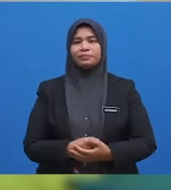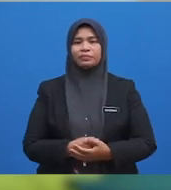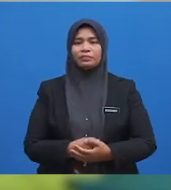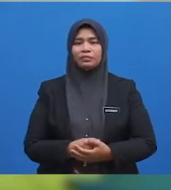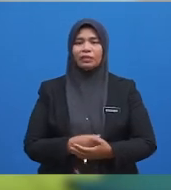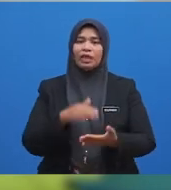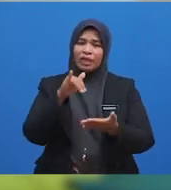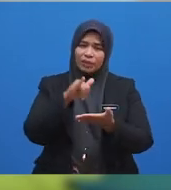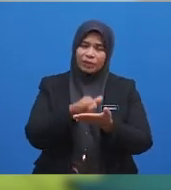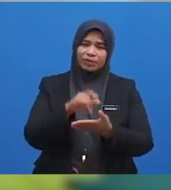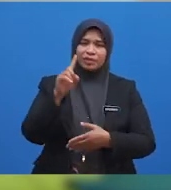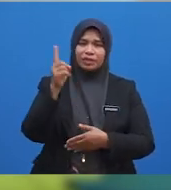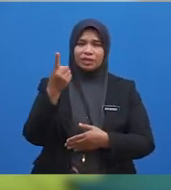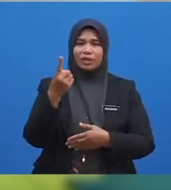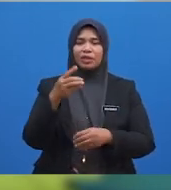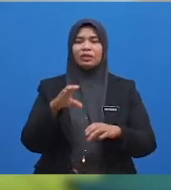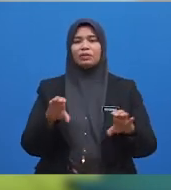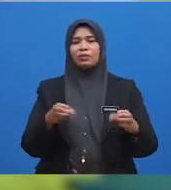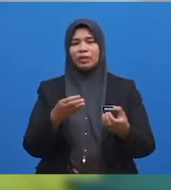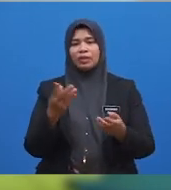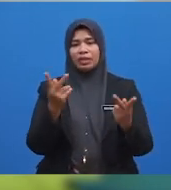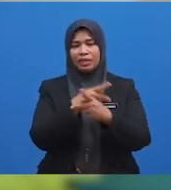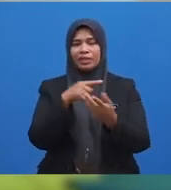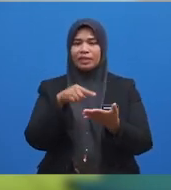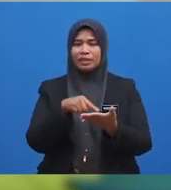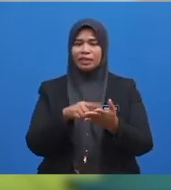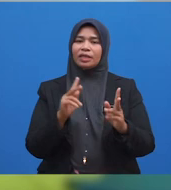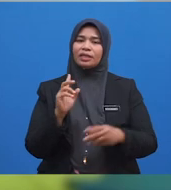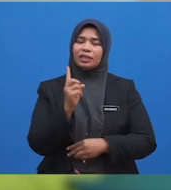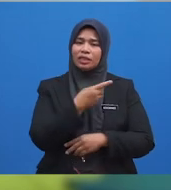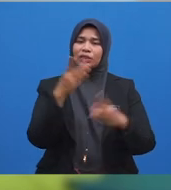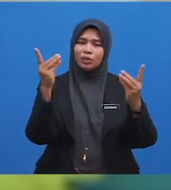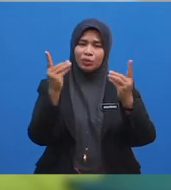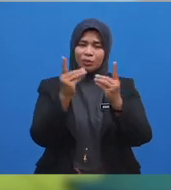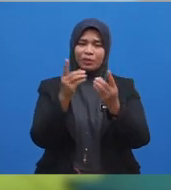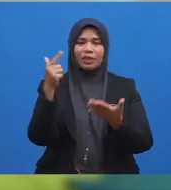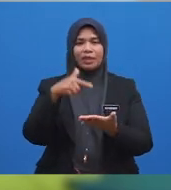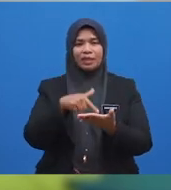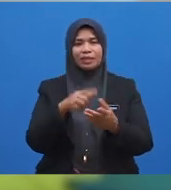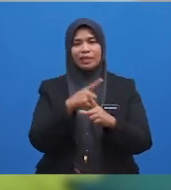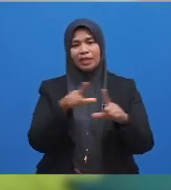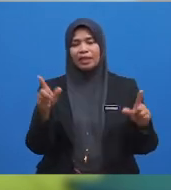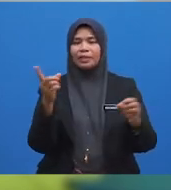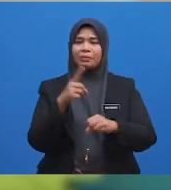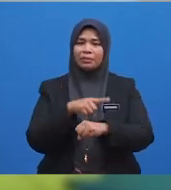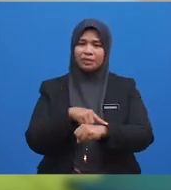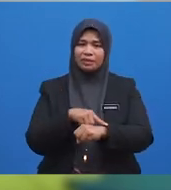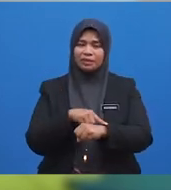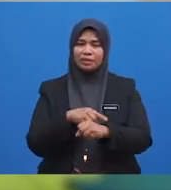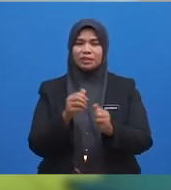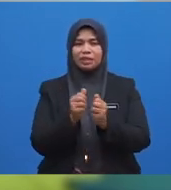itu saja buat hari ini kita jumpa lagi di lain mase